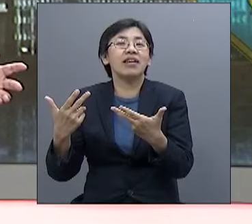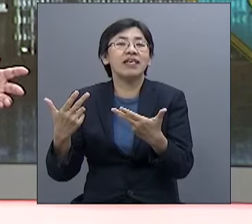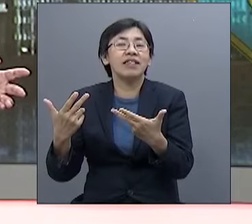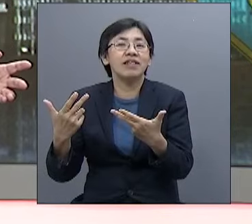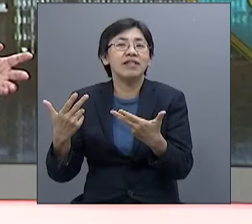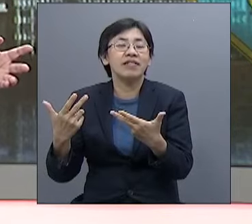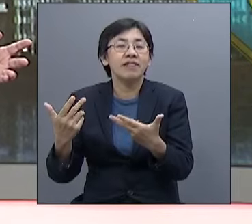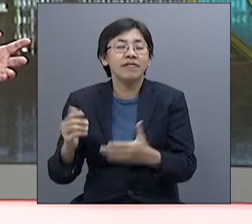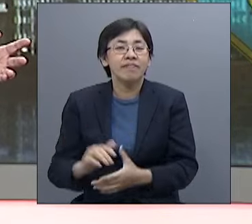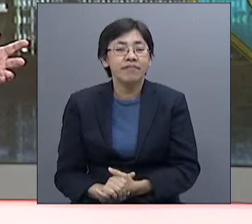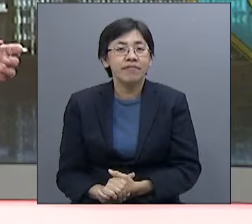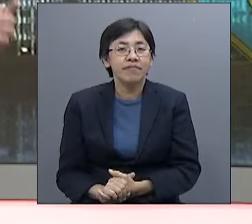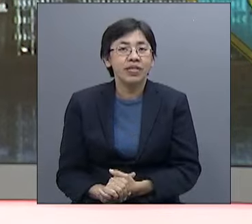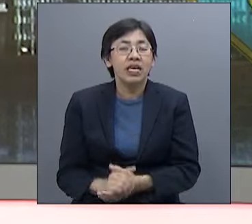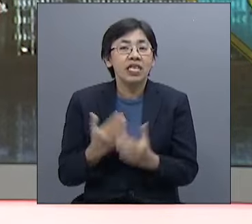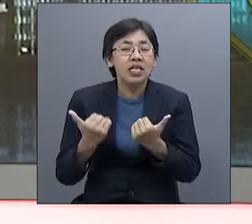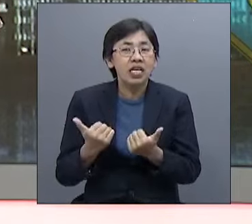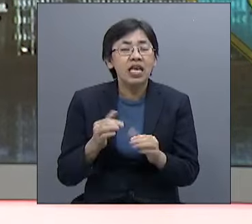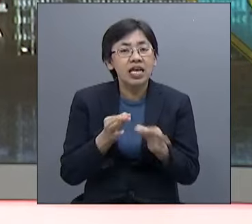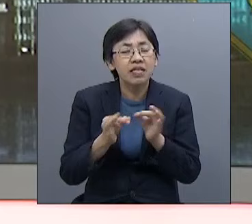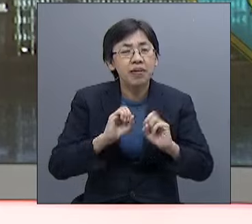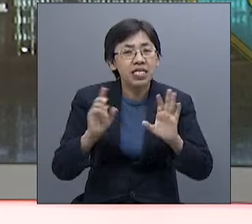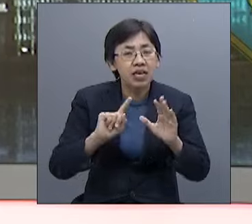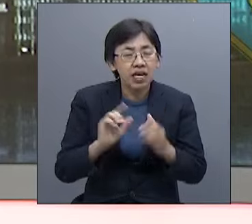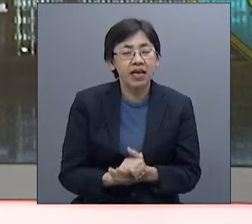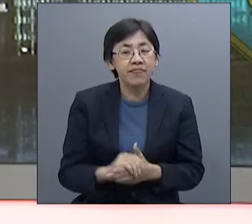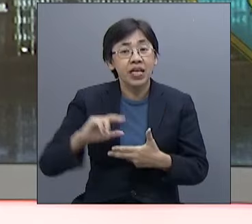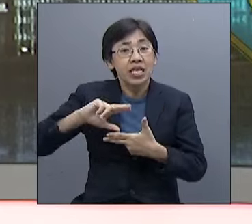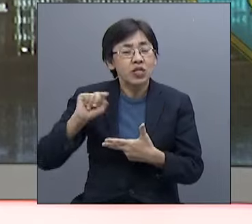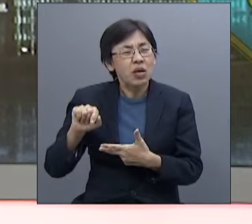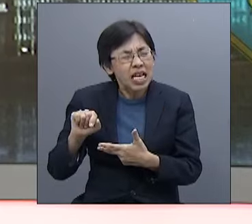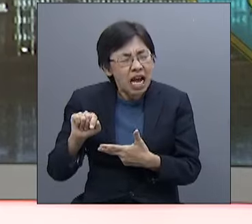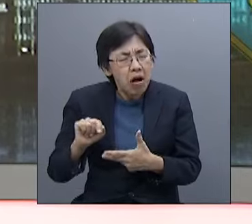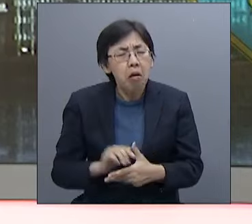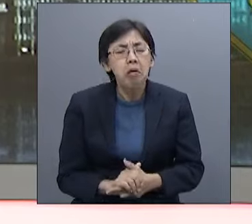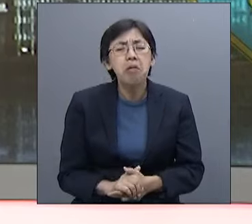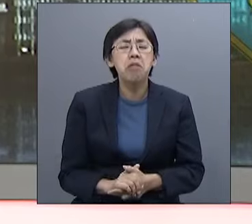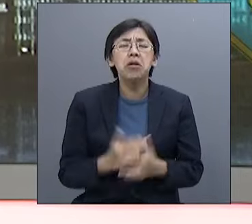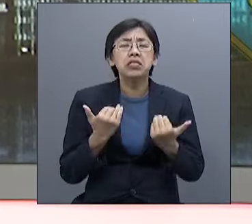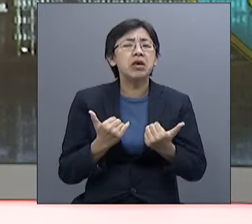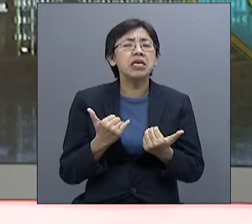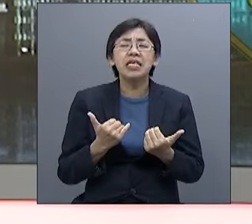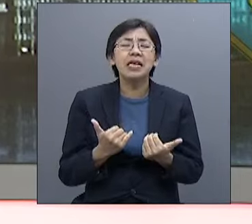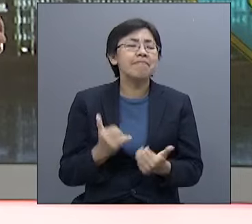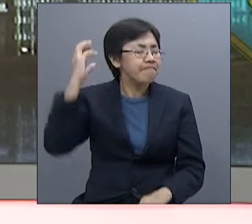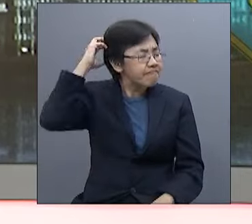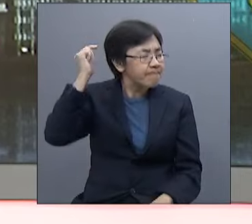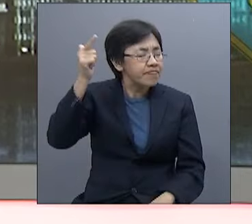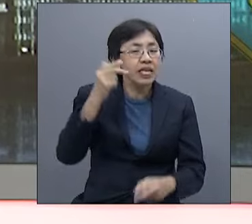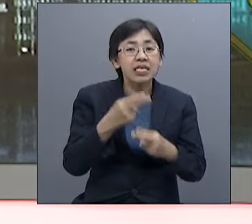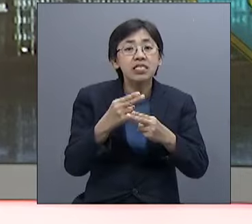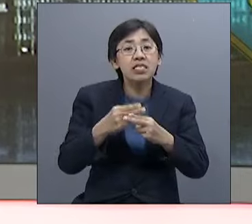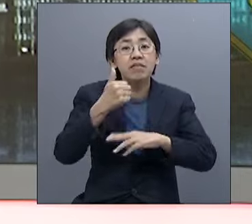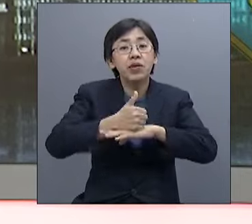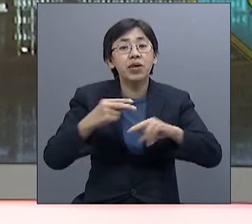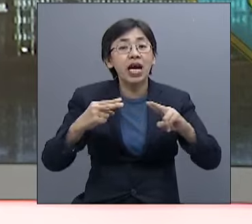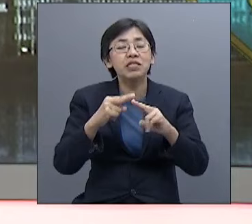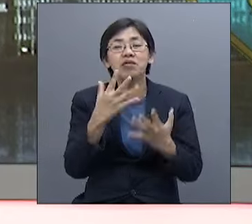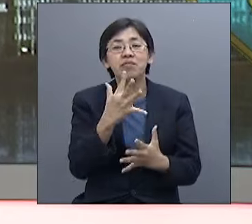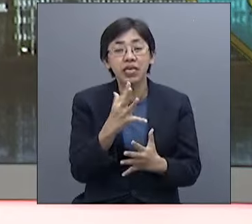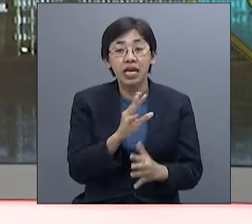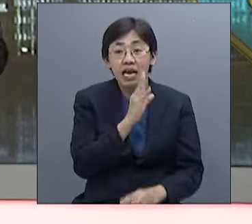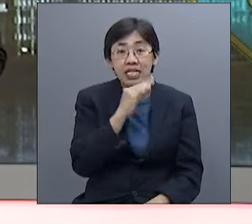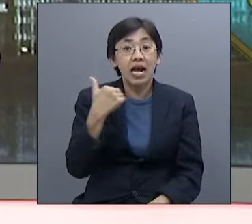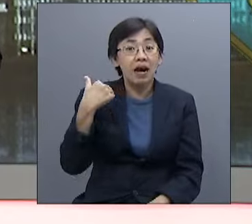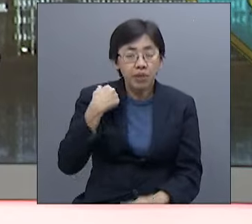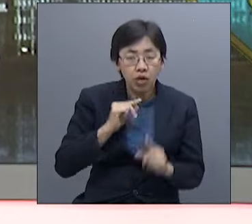ตรก็ระบุไว้ชัดอยู่แล้วค่ะว่าไม่มีชื่อเป็นรัฐมนตรีในตอนนี้และแน่นอนว่าถ้ามีก็ต้องพูดคุยและ